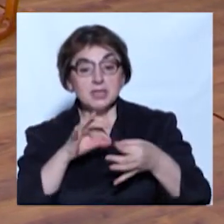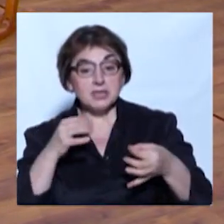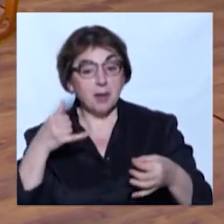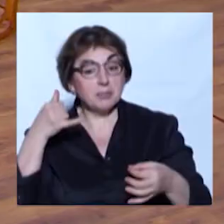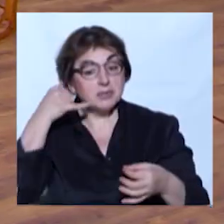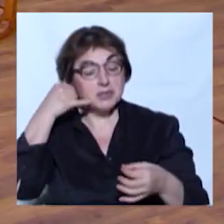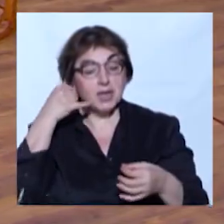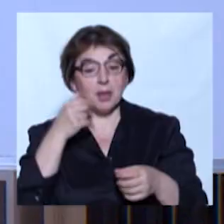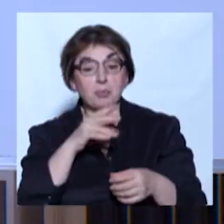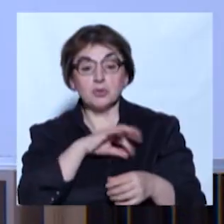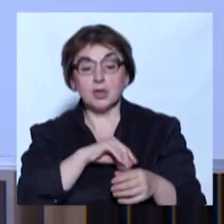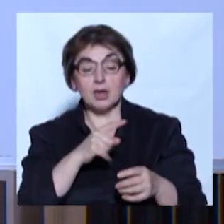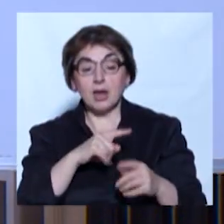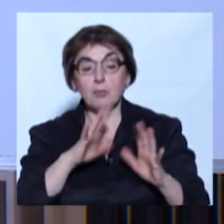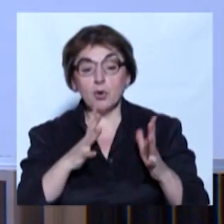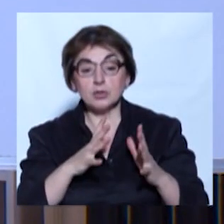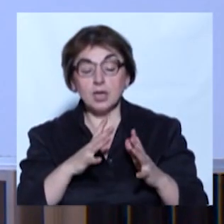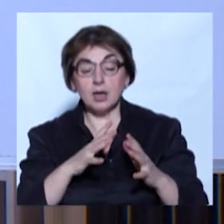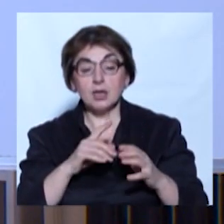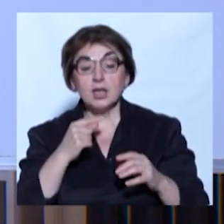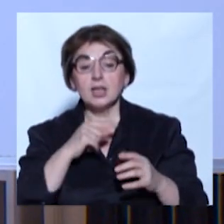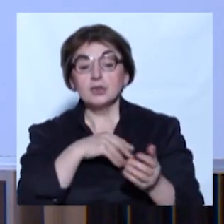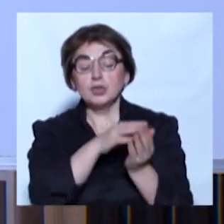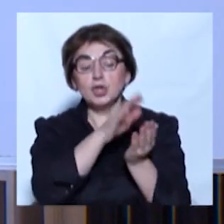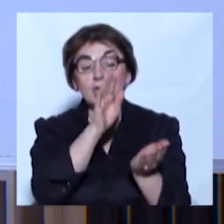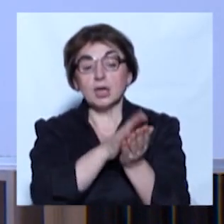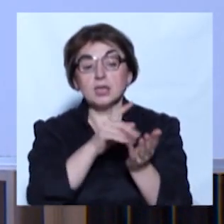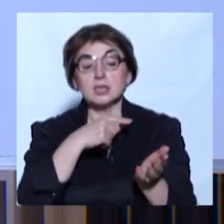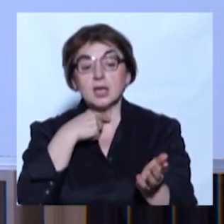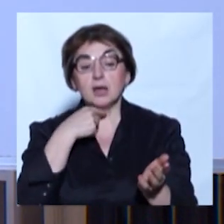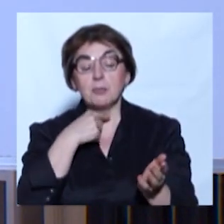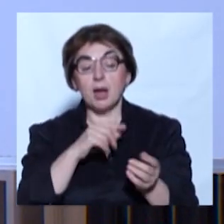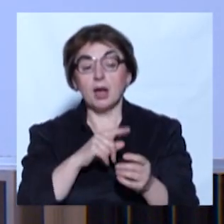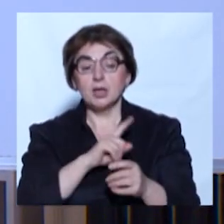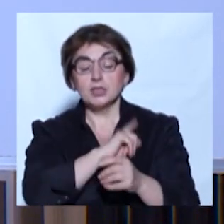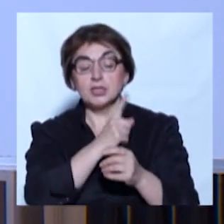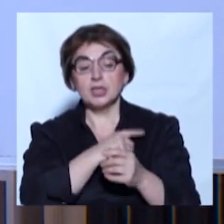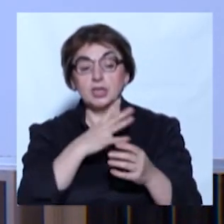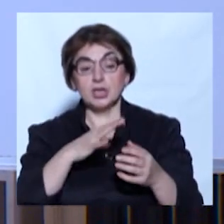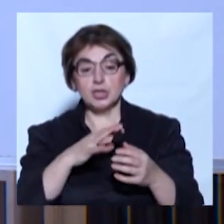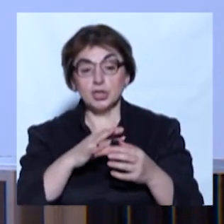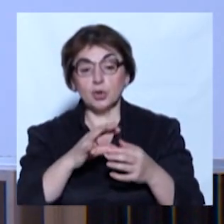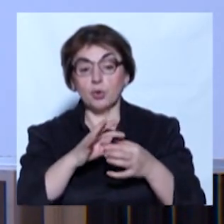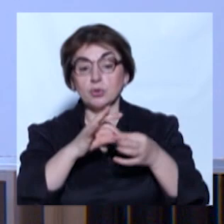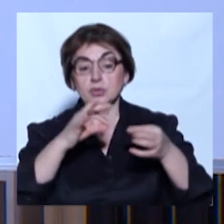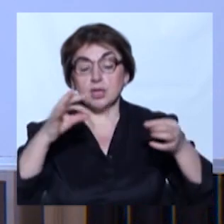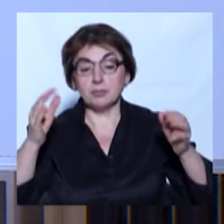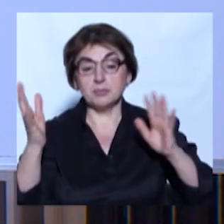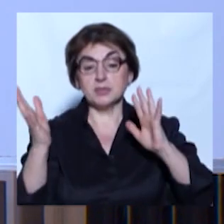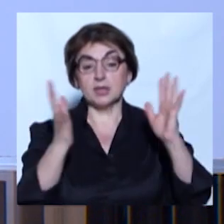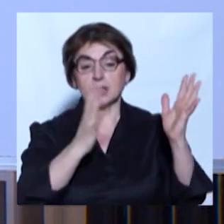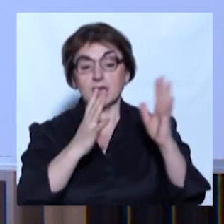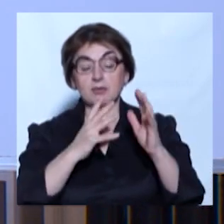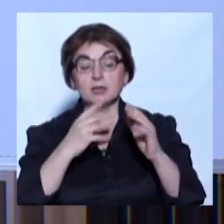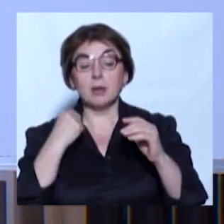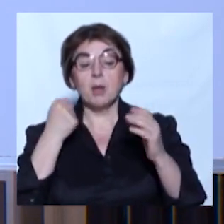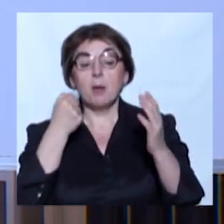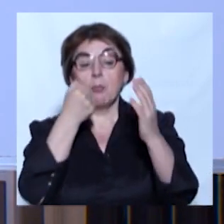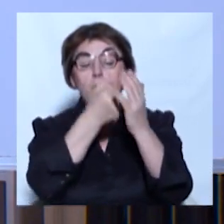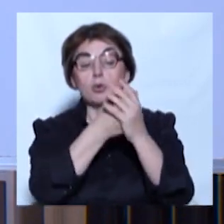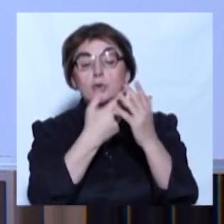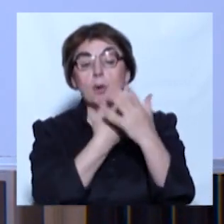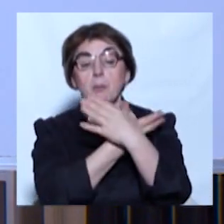ჭიქამ, შემდეგ რხევა გადაეცა ძაფს, ძაფიდან მიაღწია პეპლის ჭიქამდე და ბოლოს პეპლამდეც მიაღწია ამ